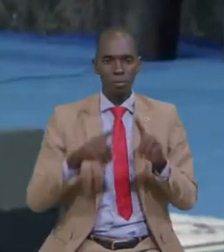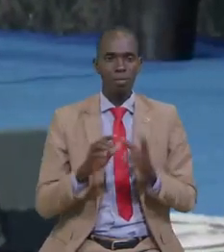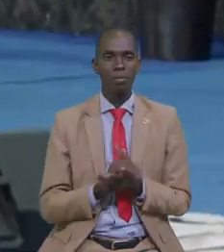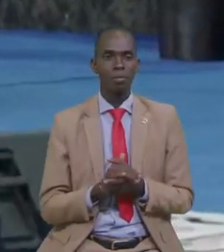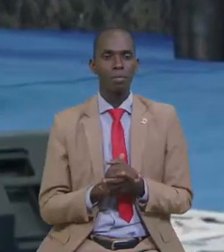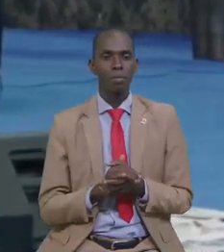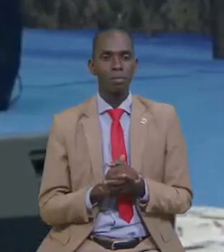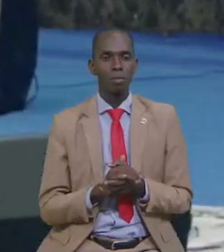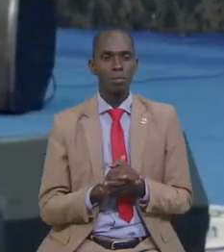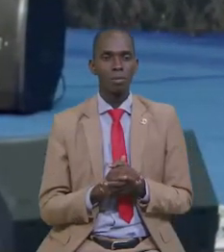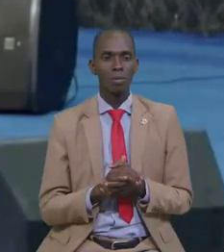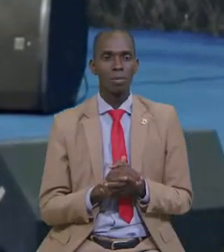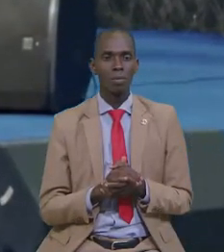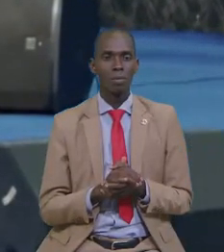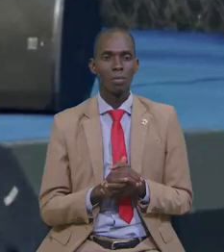délivré.